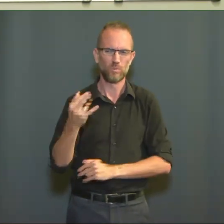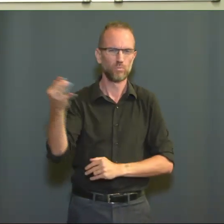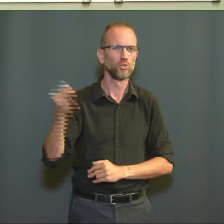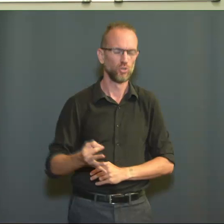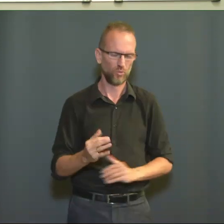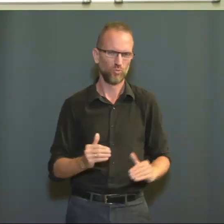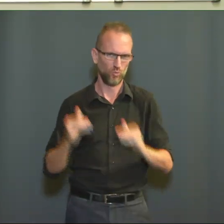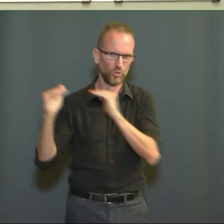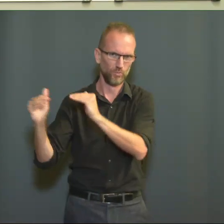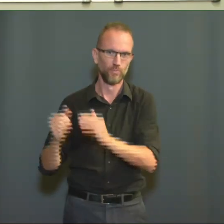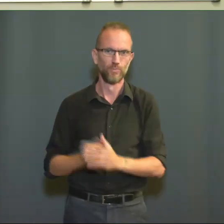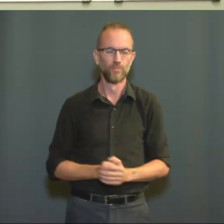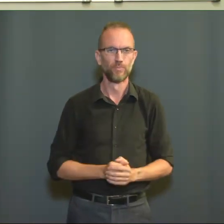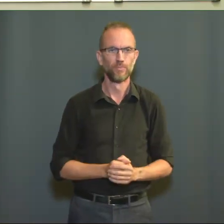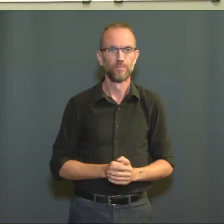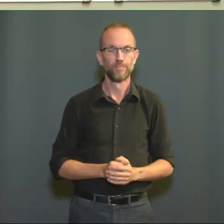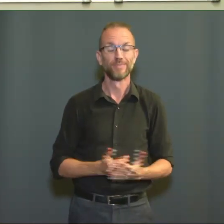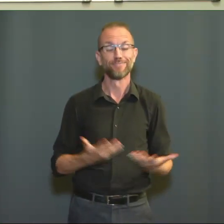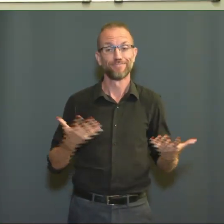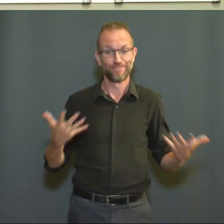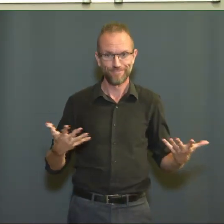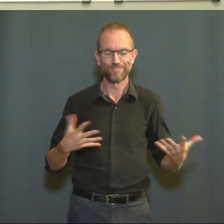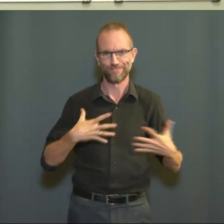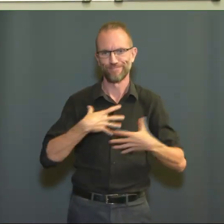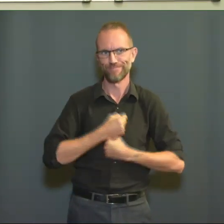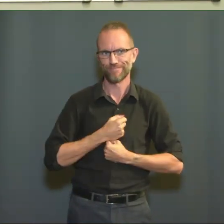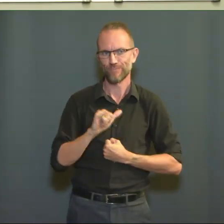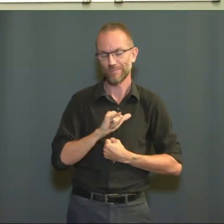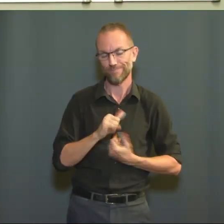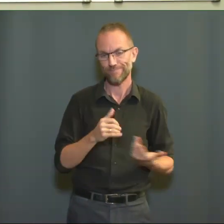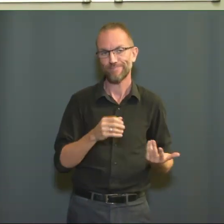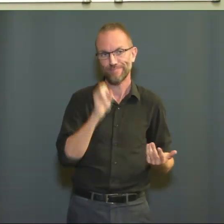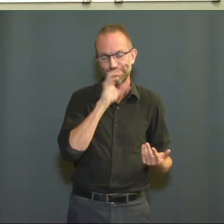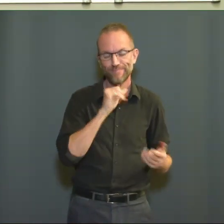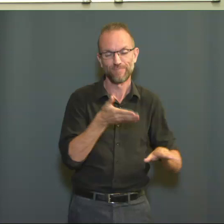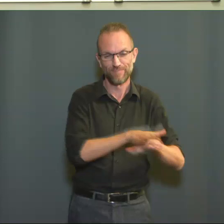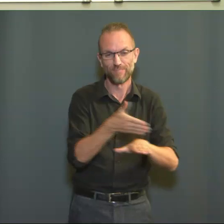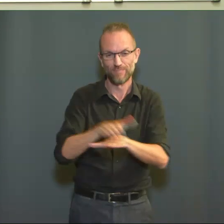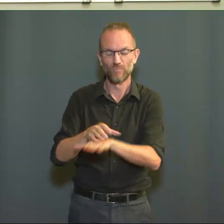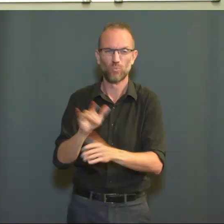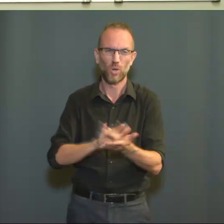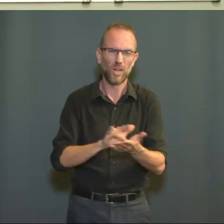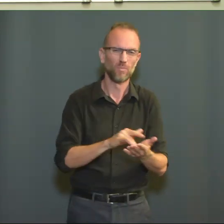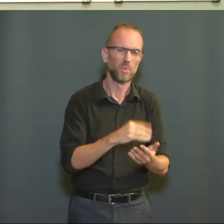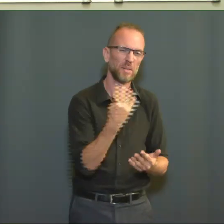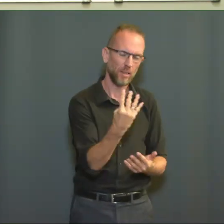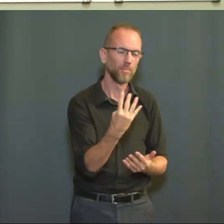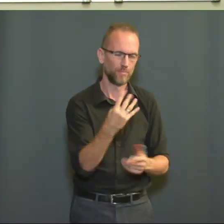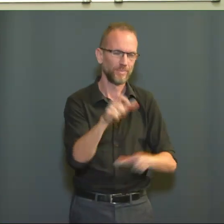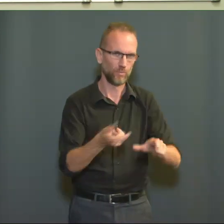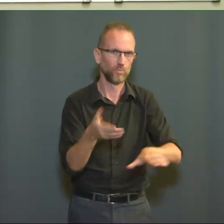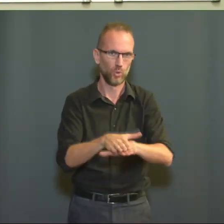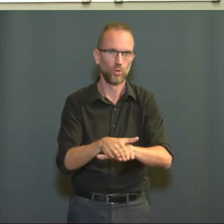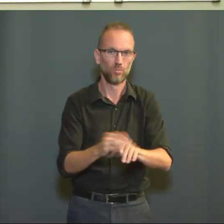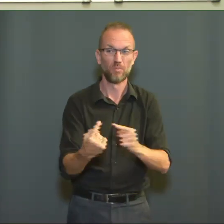Enfin, nous déplorons en moyenne 4 décès par jour au cours de la semaine écoulée, avec la